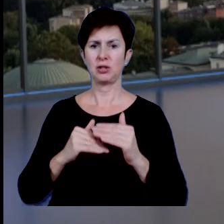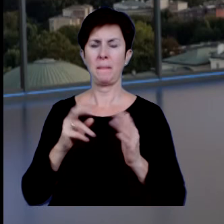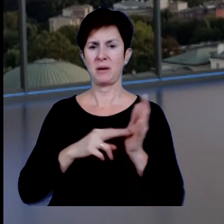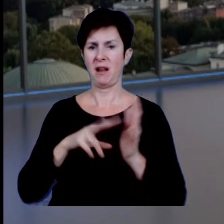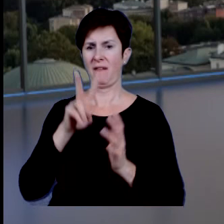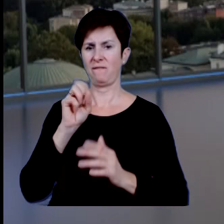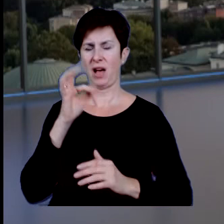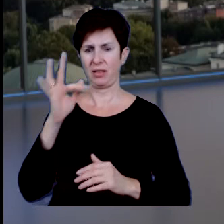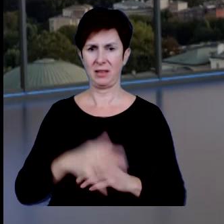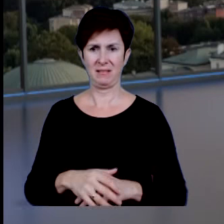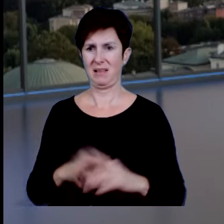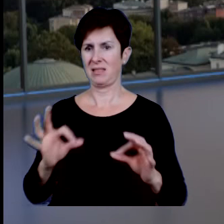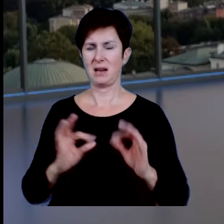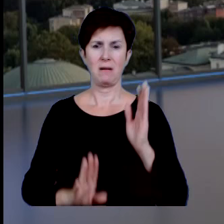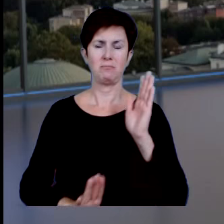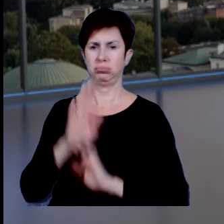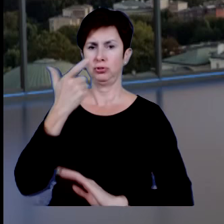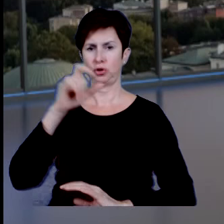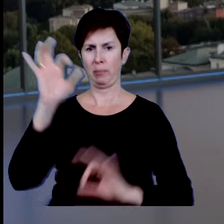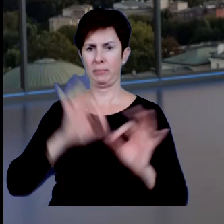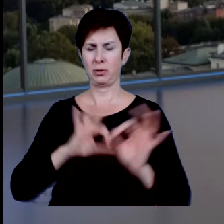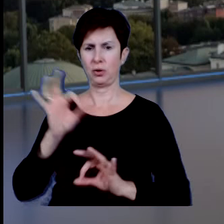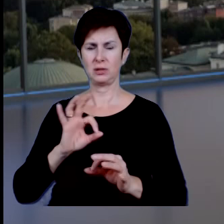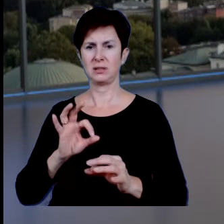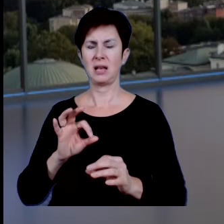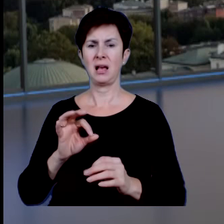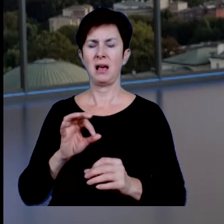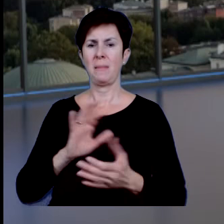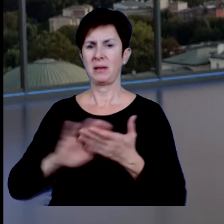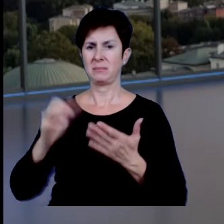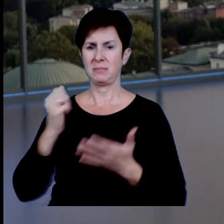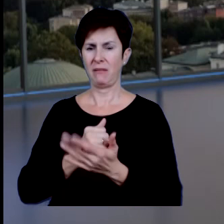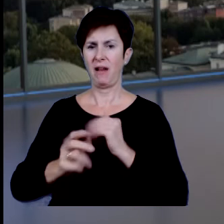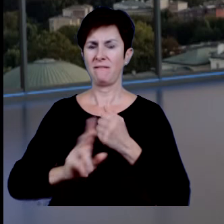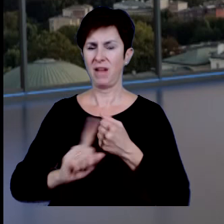o 100% nielegalnych faktur. Służba zdrowia. Pamiętaliśmy